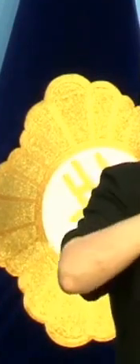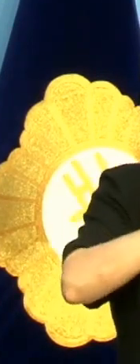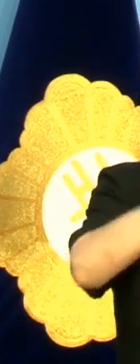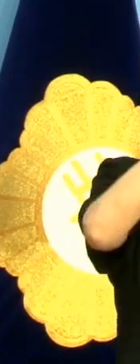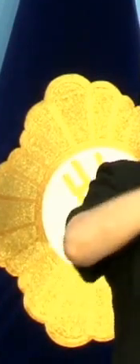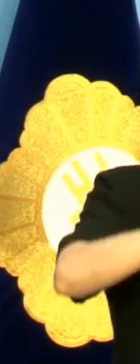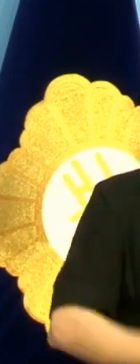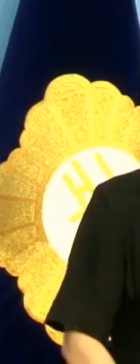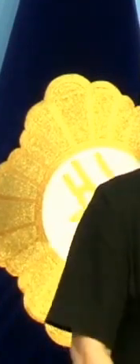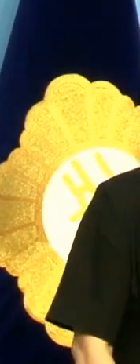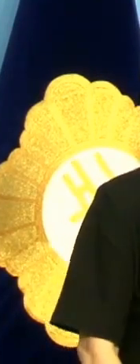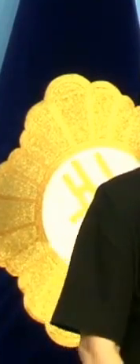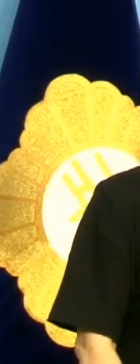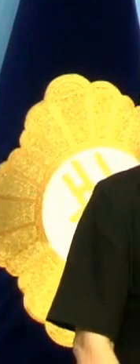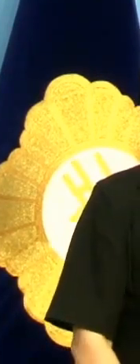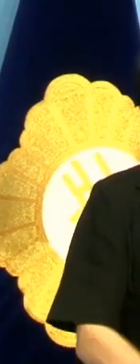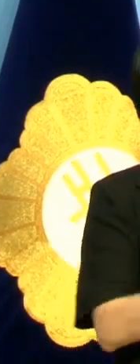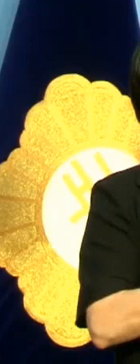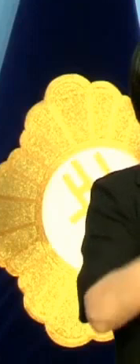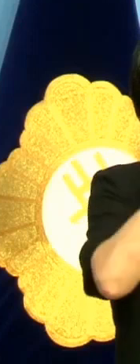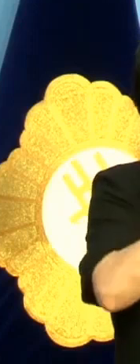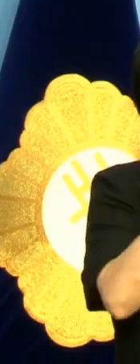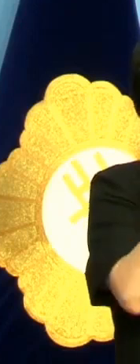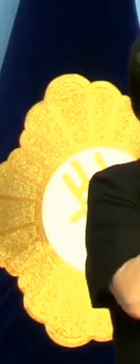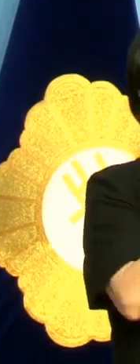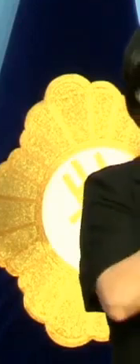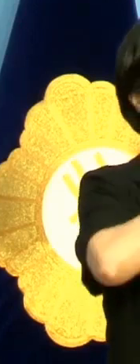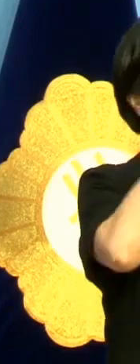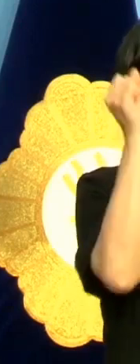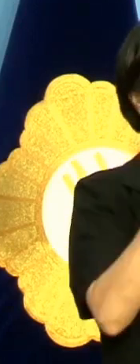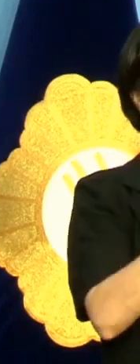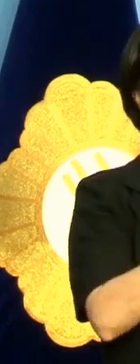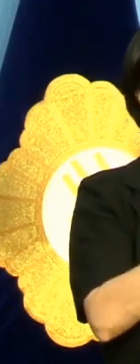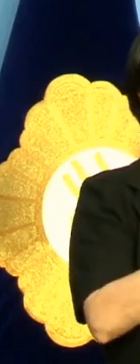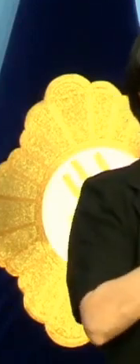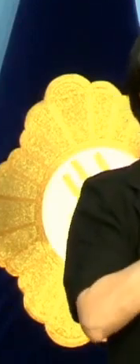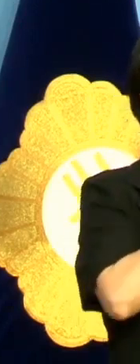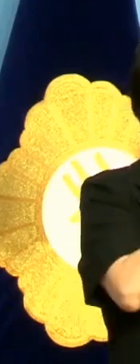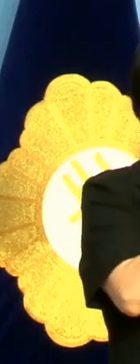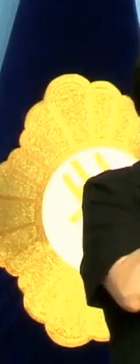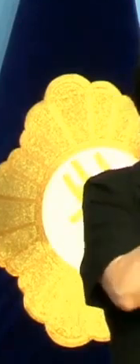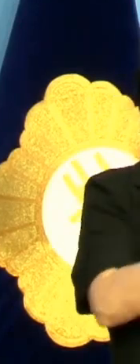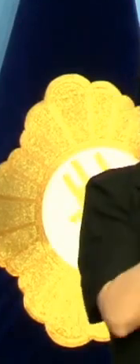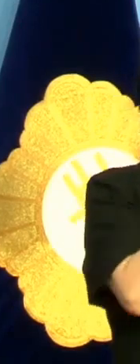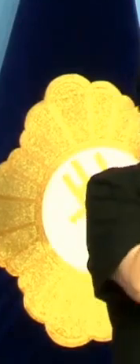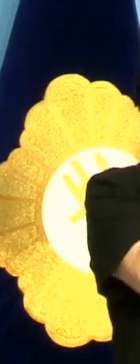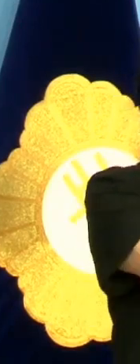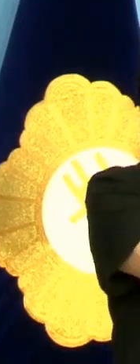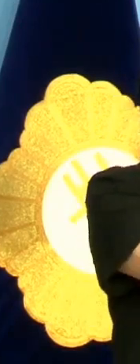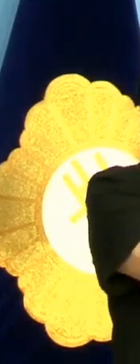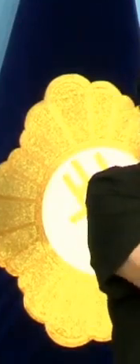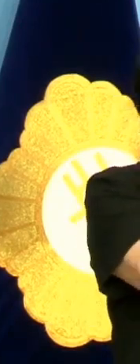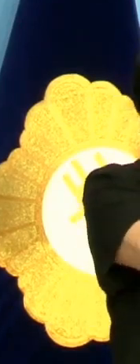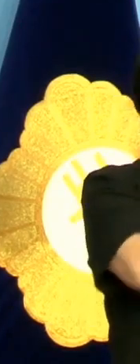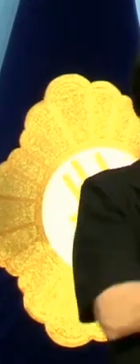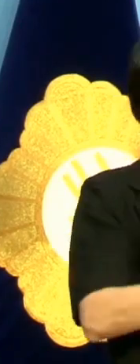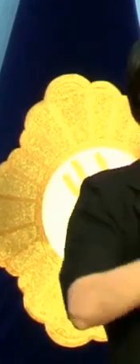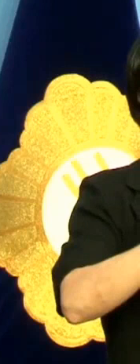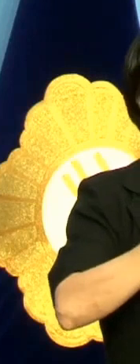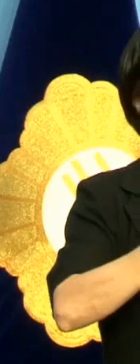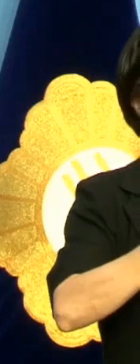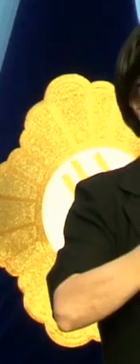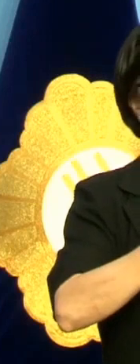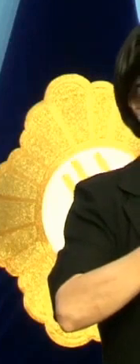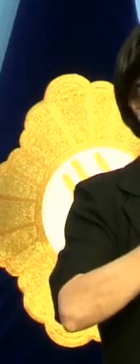하겠습니다 꿈 즉 성도 당선자가 입후보 시 등록한 재산 내역 등을 계속해서 공개토록